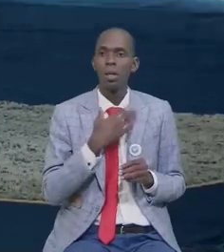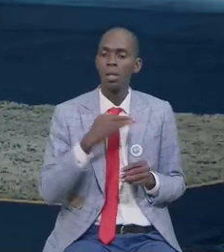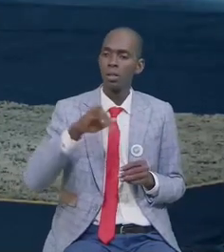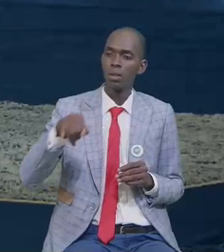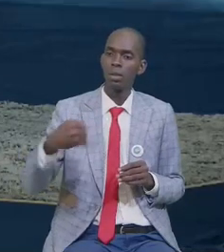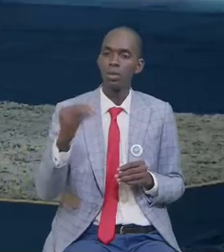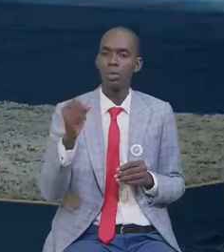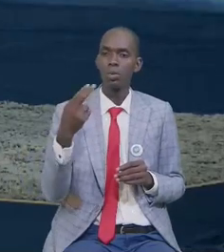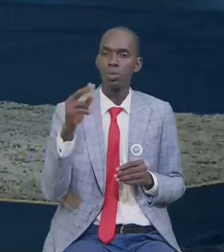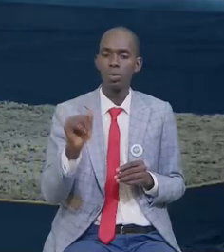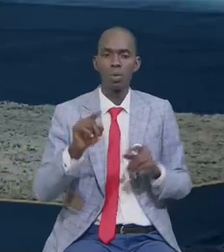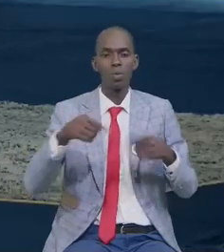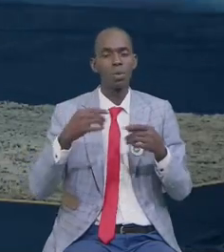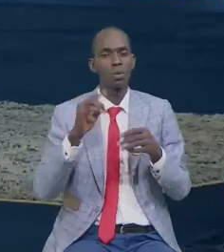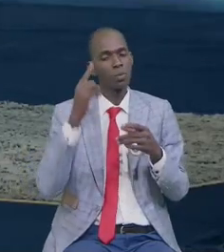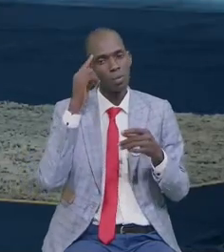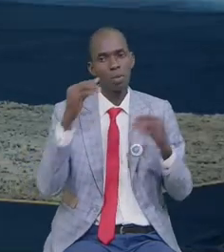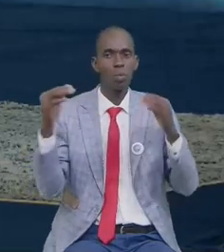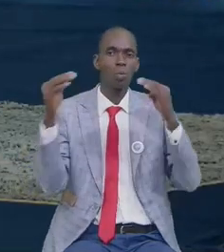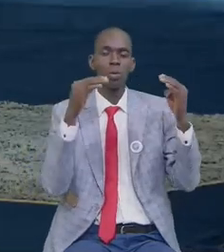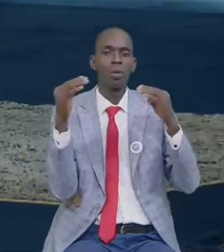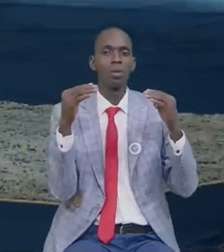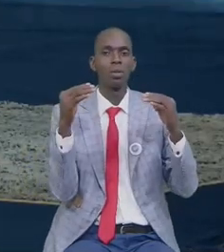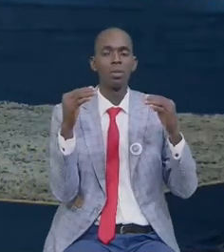Moïse était sur le champ.